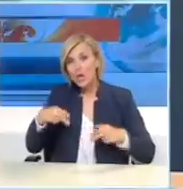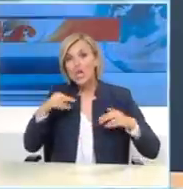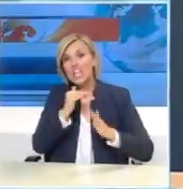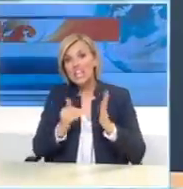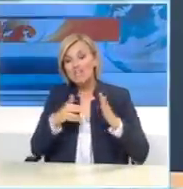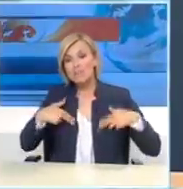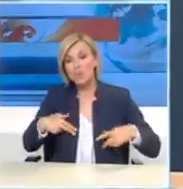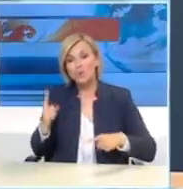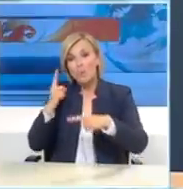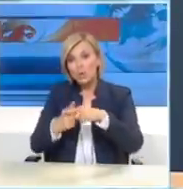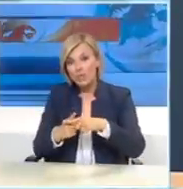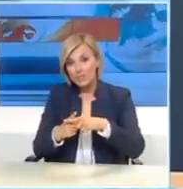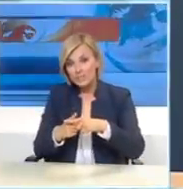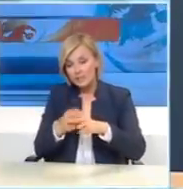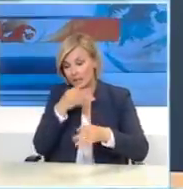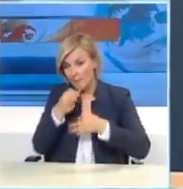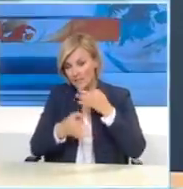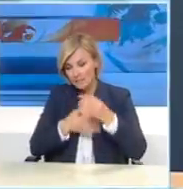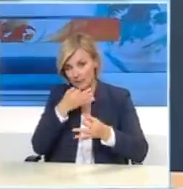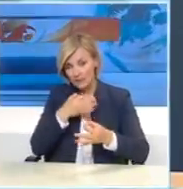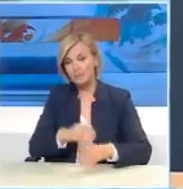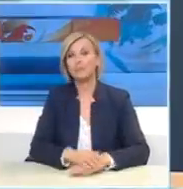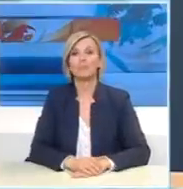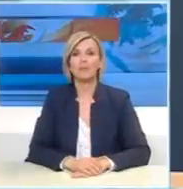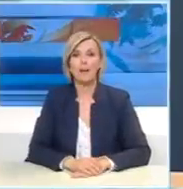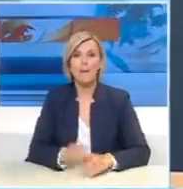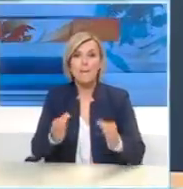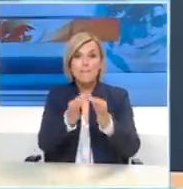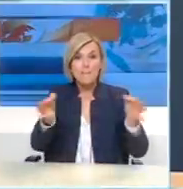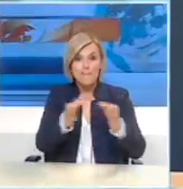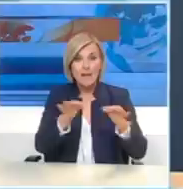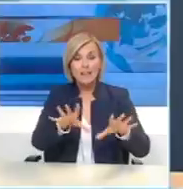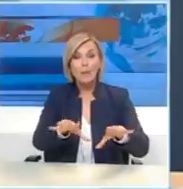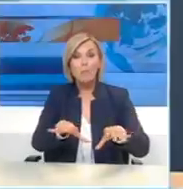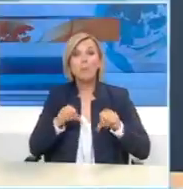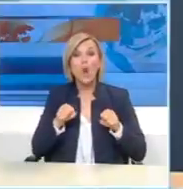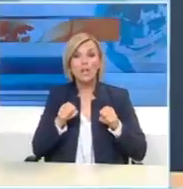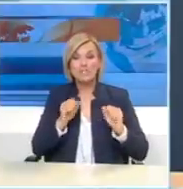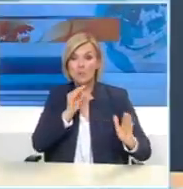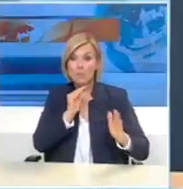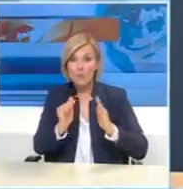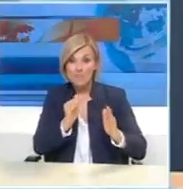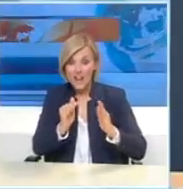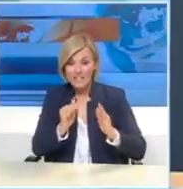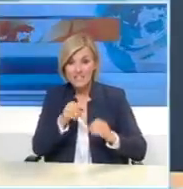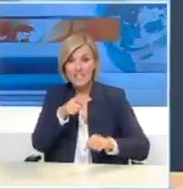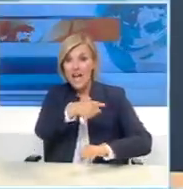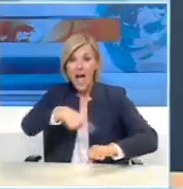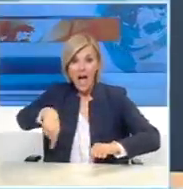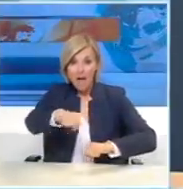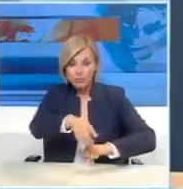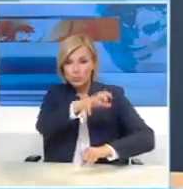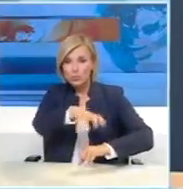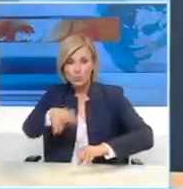ξέρω ότι τα μέτρα πρόληψης και προφύλαξης, ιδιαίτερα στο νοσοκομείο στο οποίο αναφέρεται